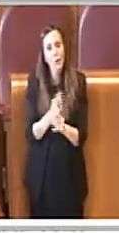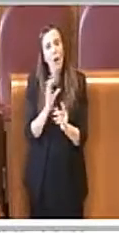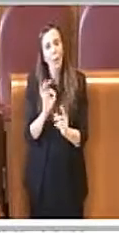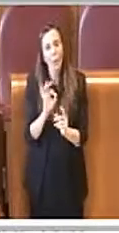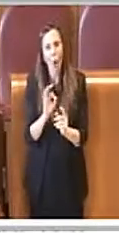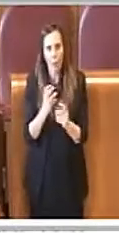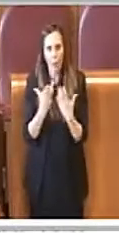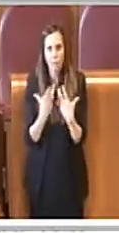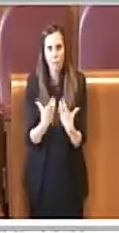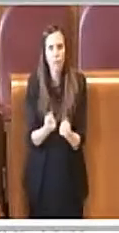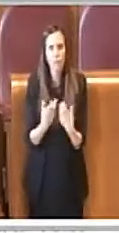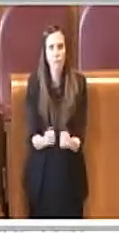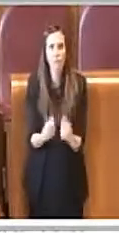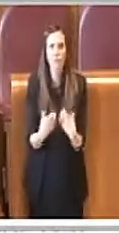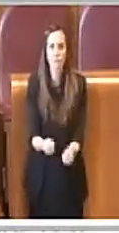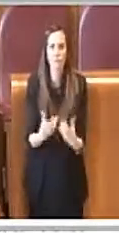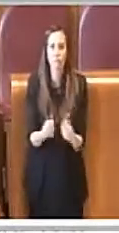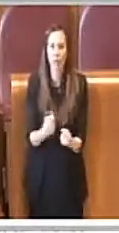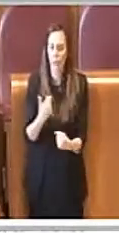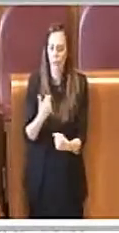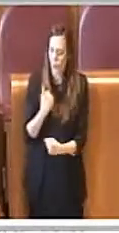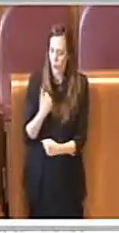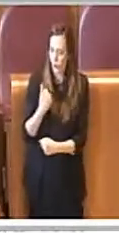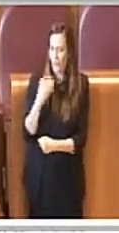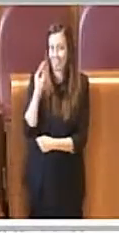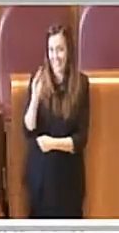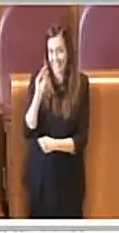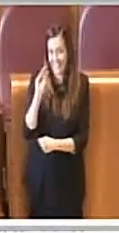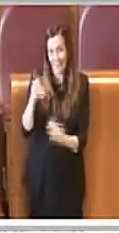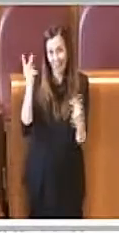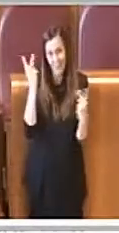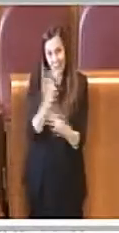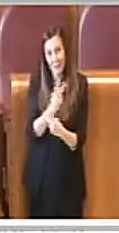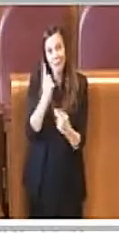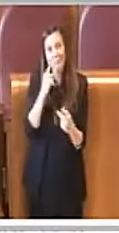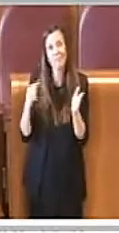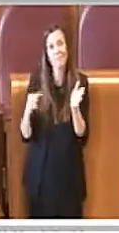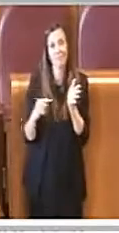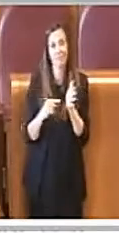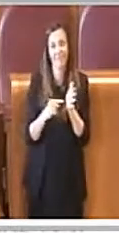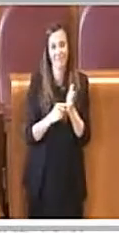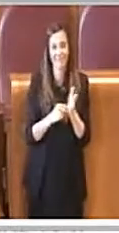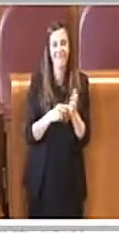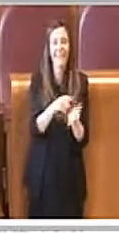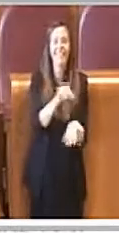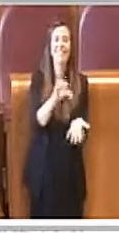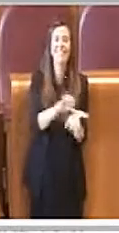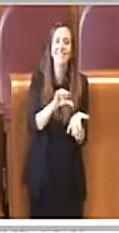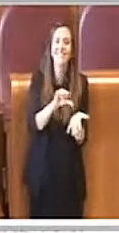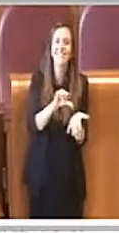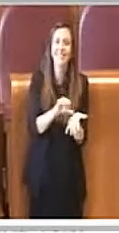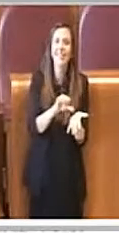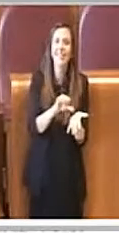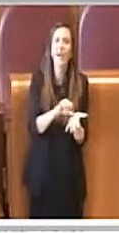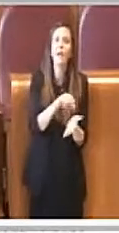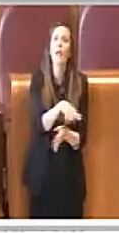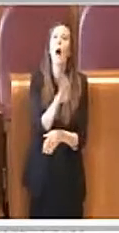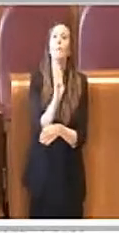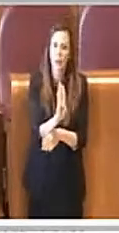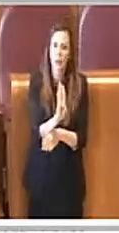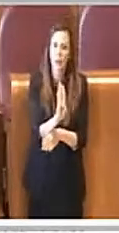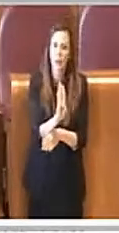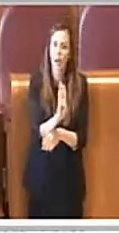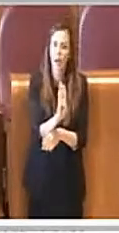veramente concreti. Quindi chiedo veramente che si ritorni nella sede abilitata a fare un lavoro di questo tipo,